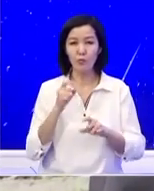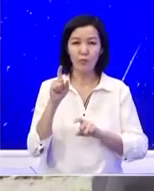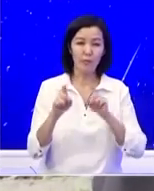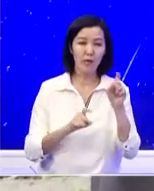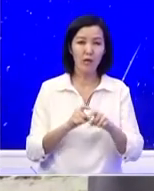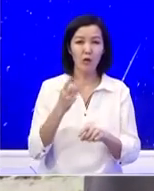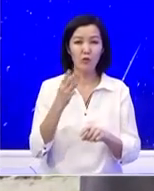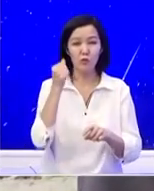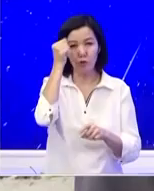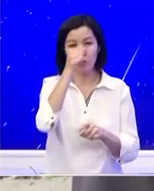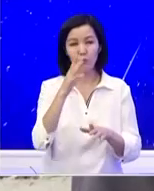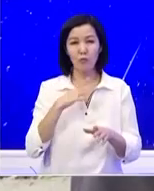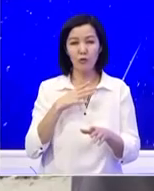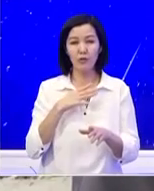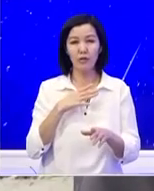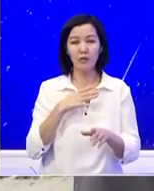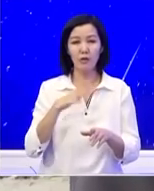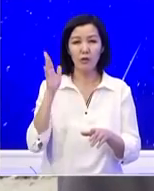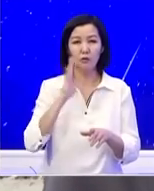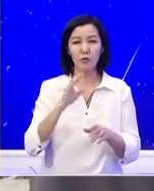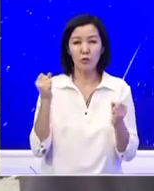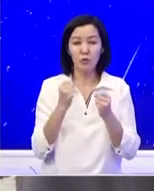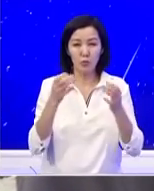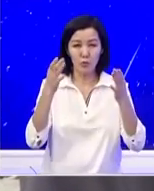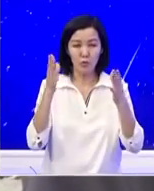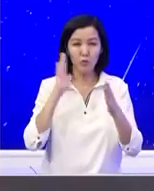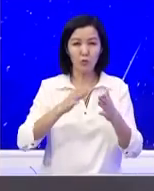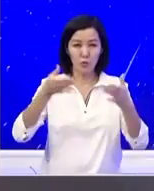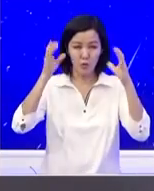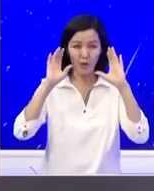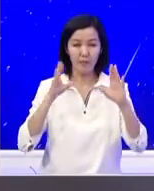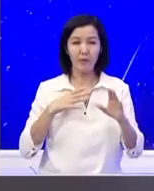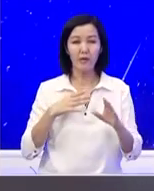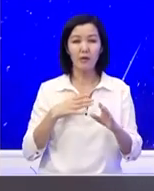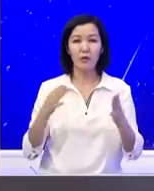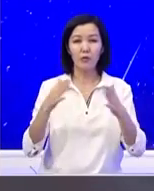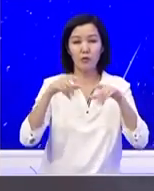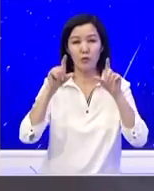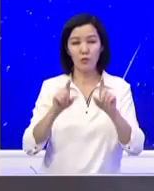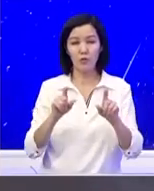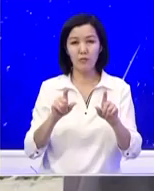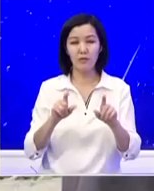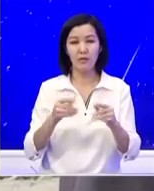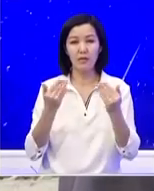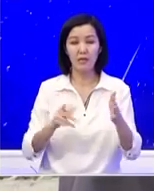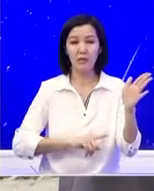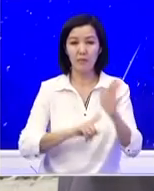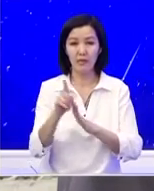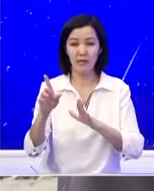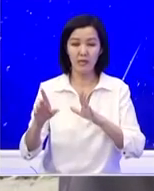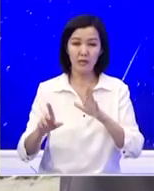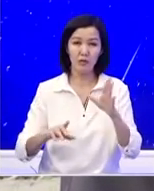жасаймын, суық су төбеме суық су құямын. Не істеймін, үйден шықпай отырмыз карантин деп, сонымен жүгіріп